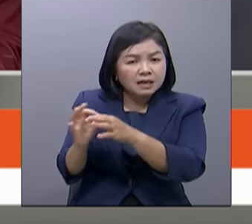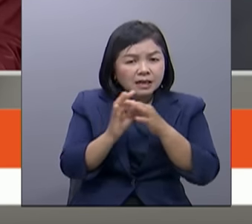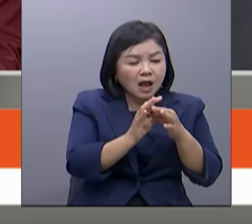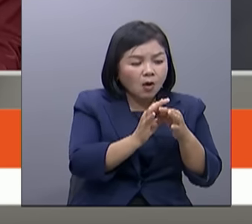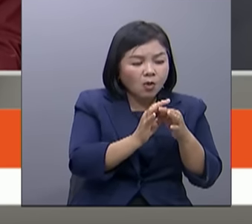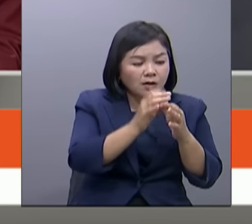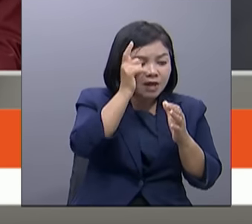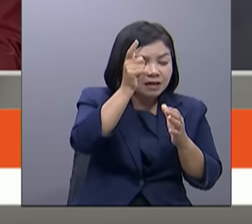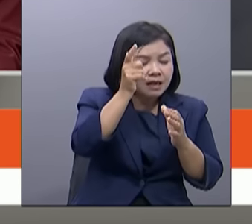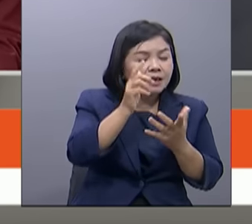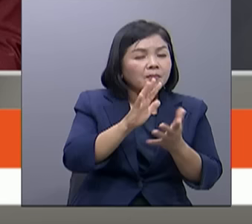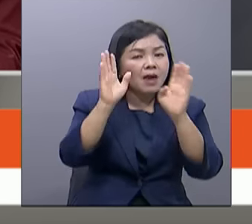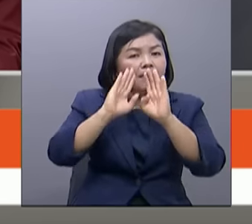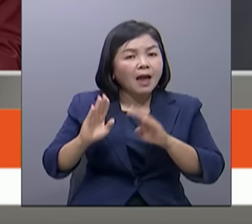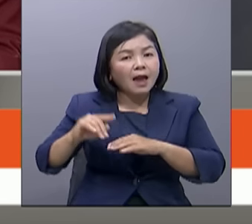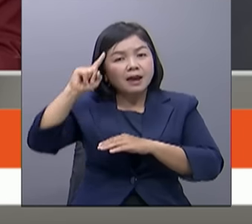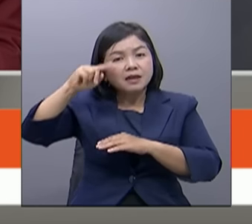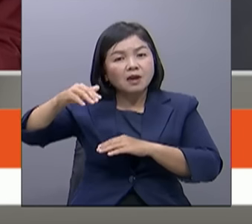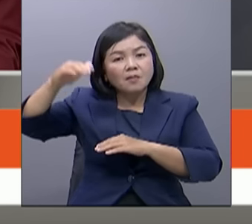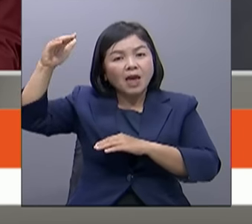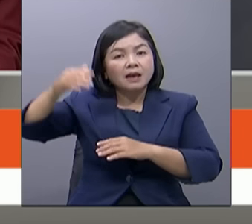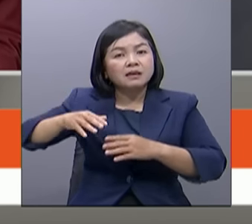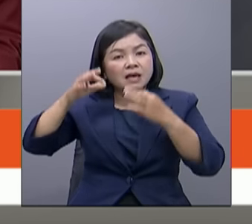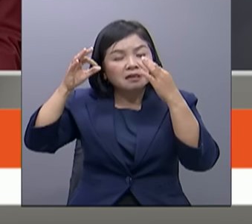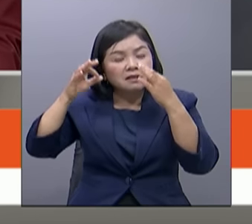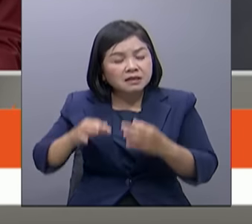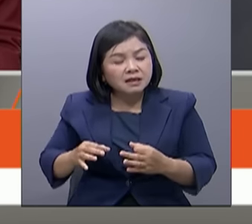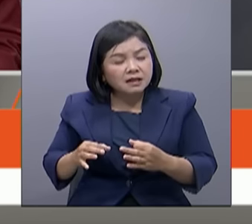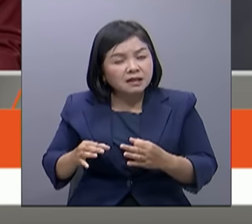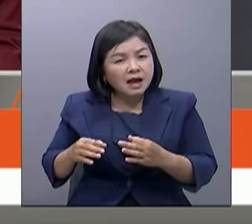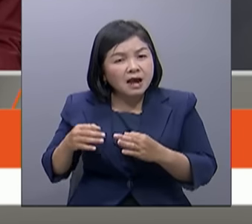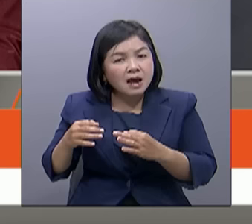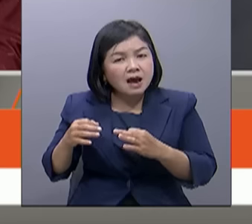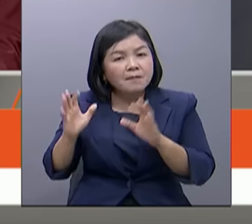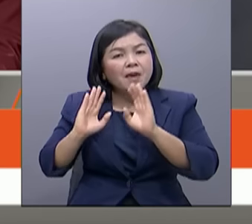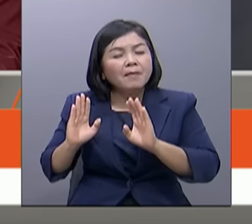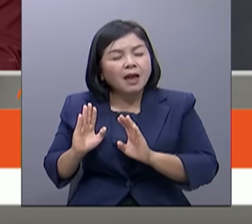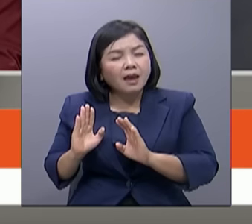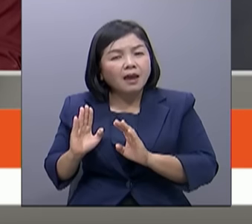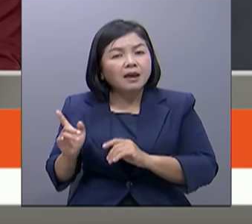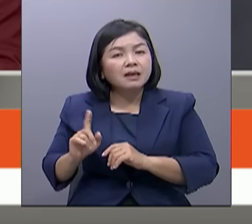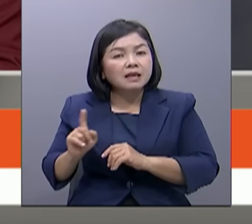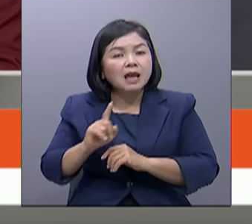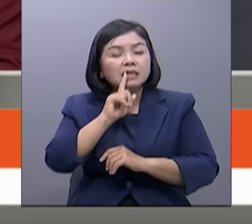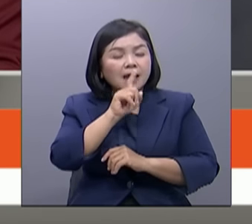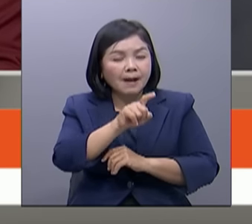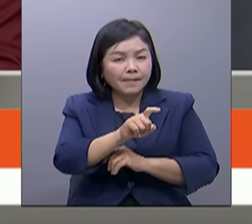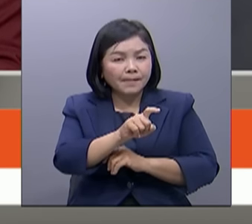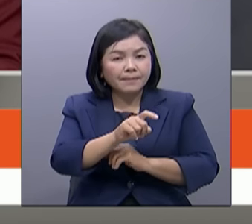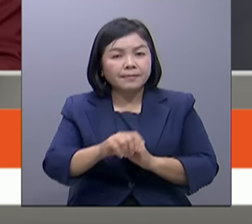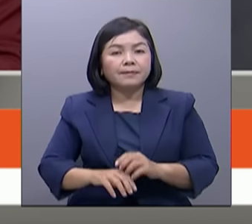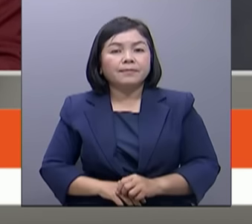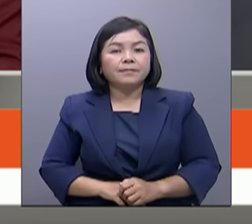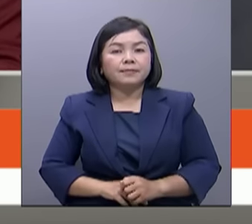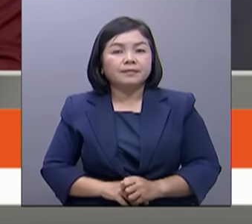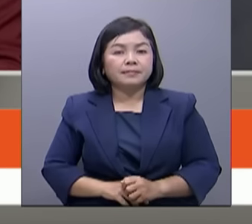อาจจะสบายใจได้ว่ารอดในวันนั้นนะคะมันอาจารย์วิเคราะห์จากอะไรได้บ้างคะ เอ้